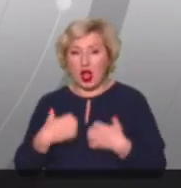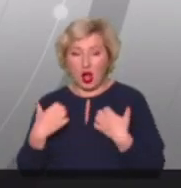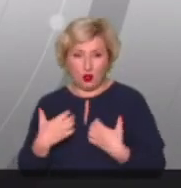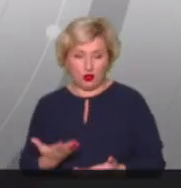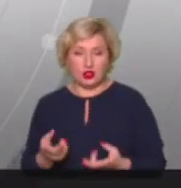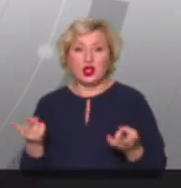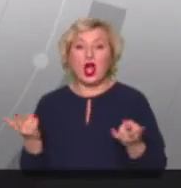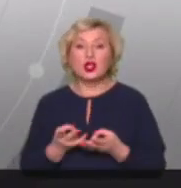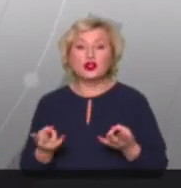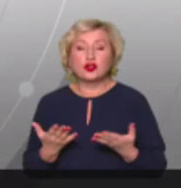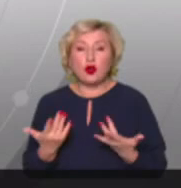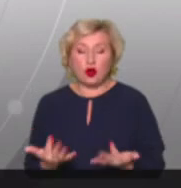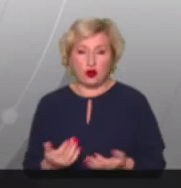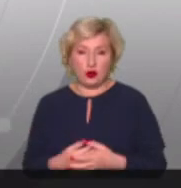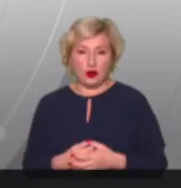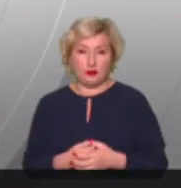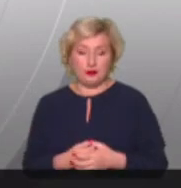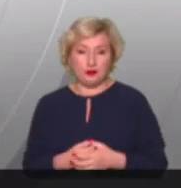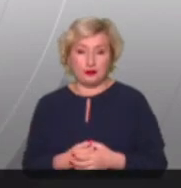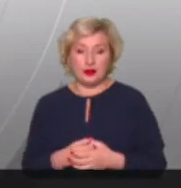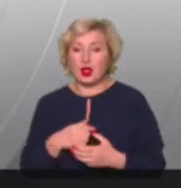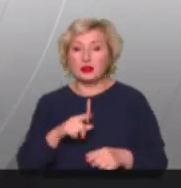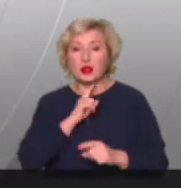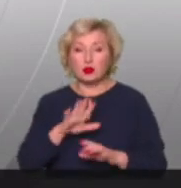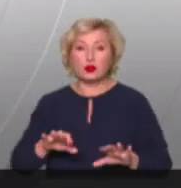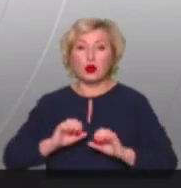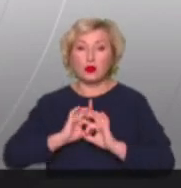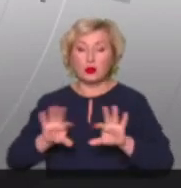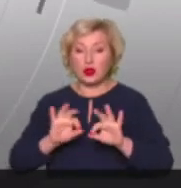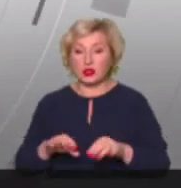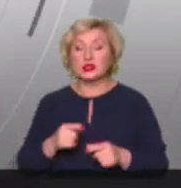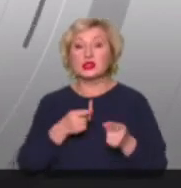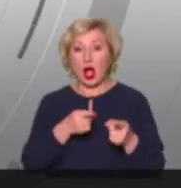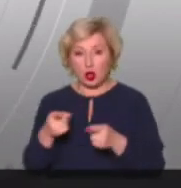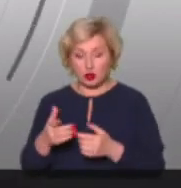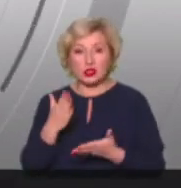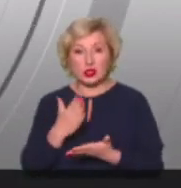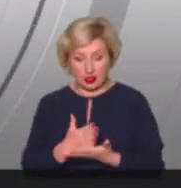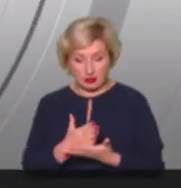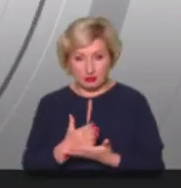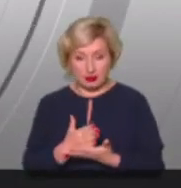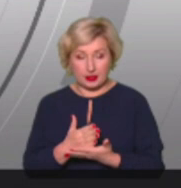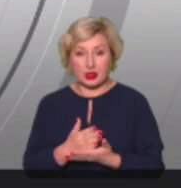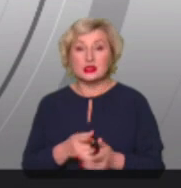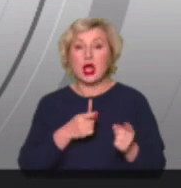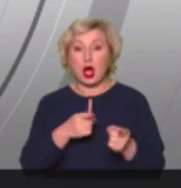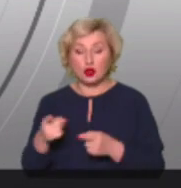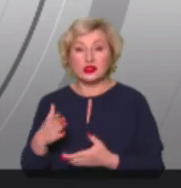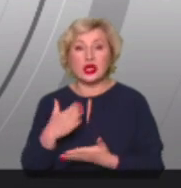нас залякують? Ну, я вам не буду намагатися пояснювати. Ні, загроза є. Ви розумієте? Загроза